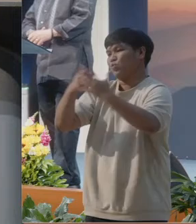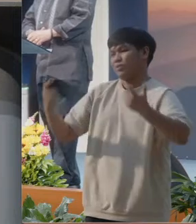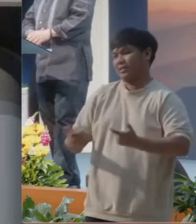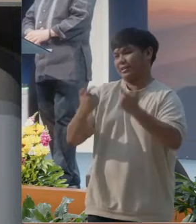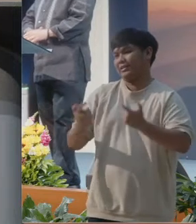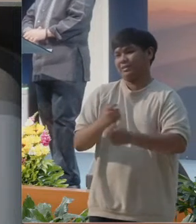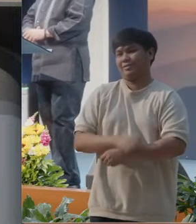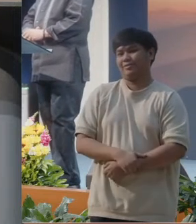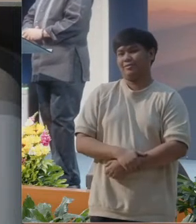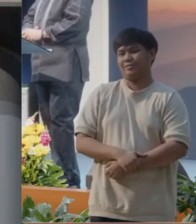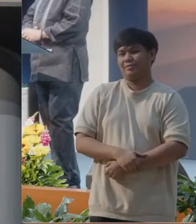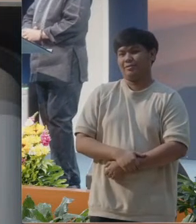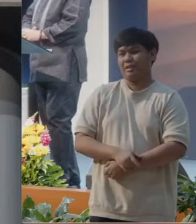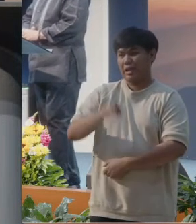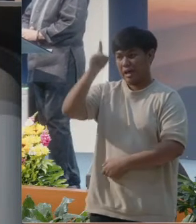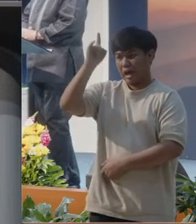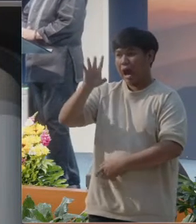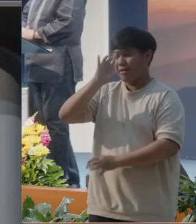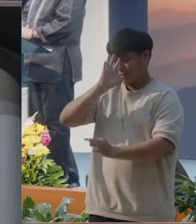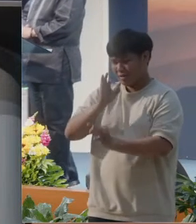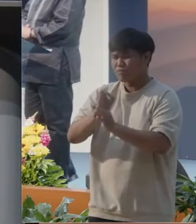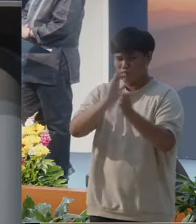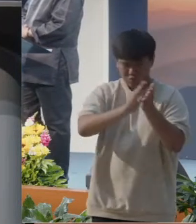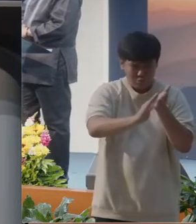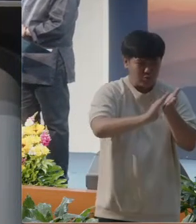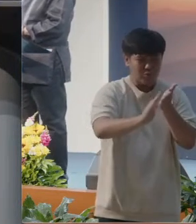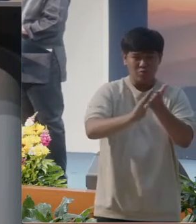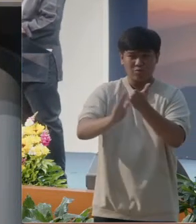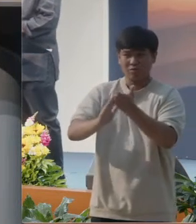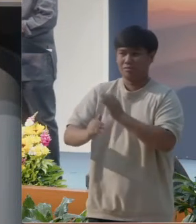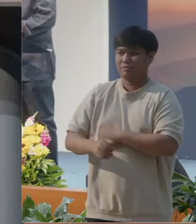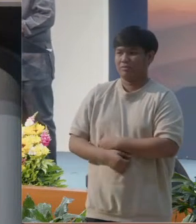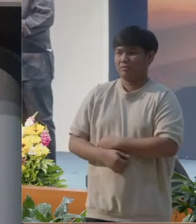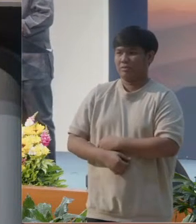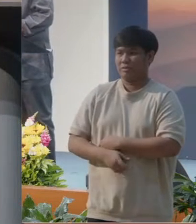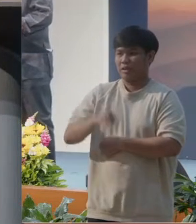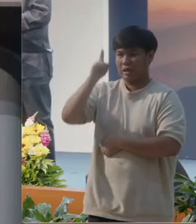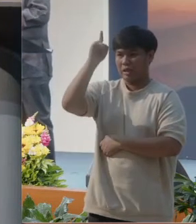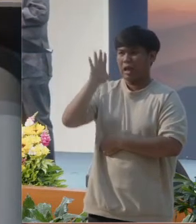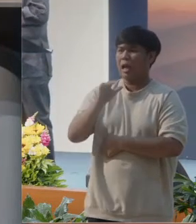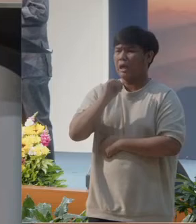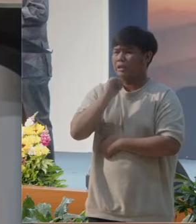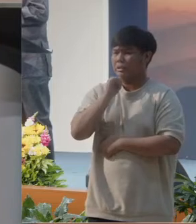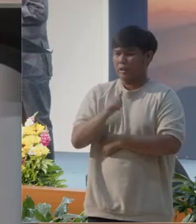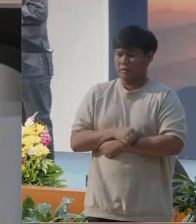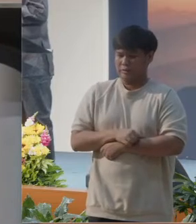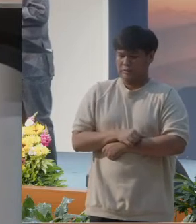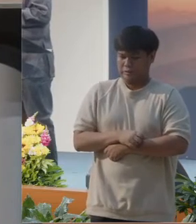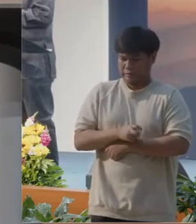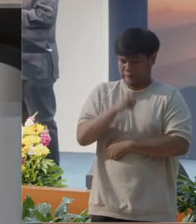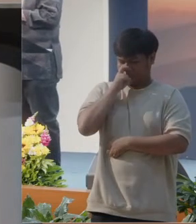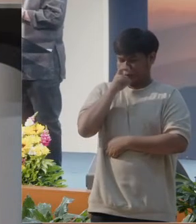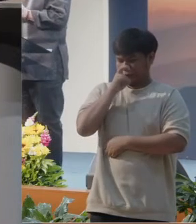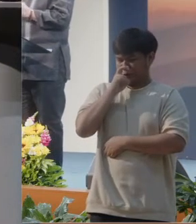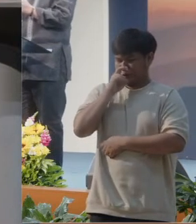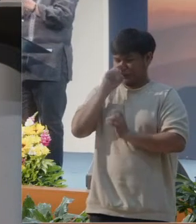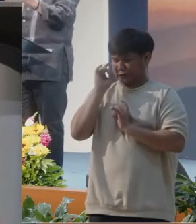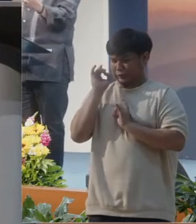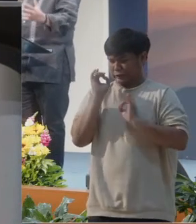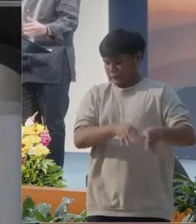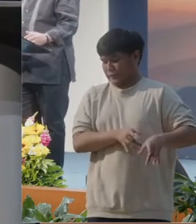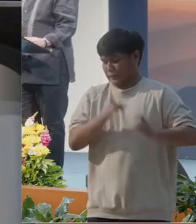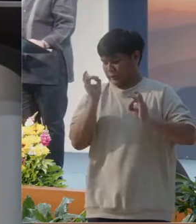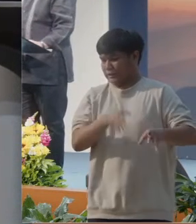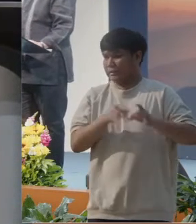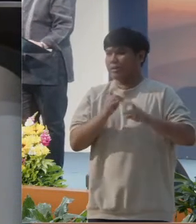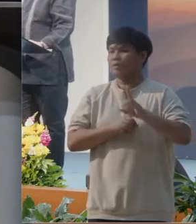unrighteousness. Siya po'y magpapatawad. Hindi naman po pigil ang Panginoon. Maluwag